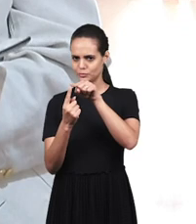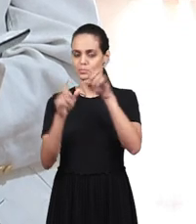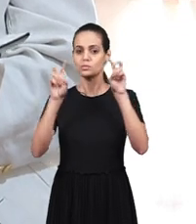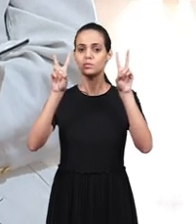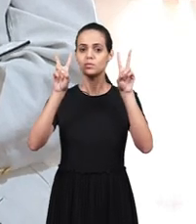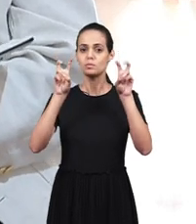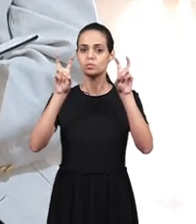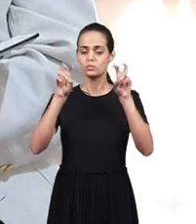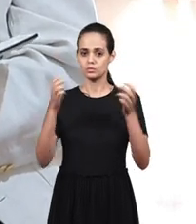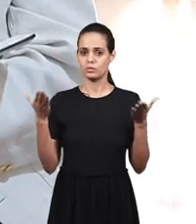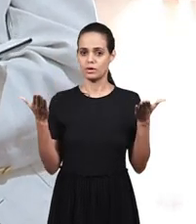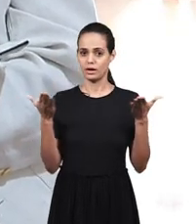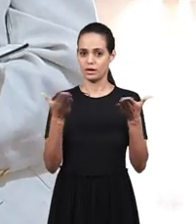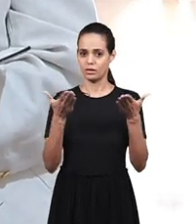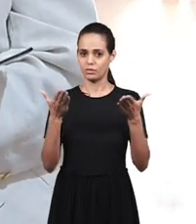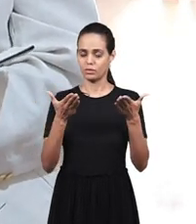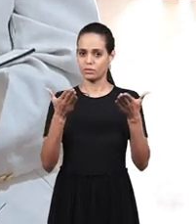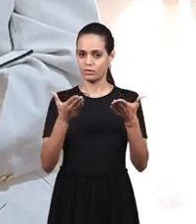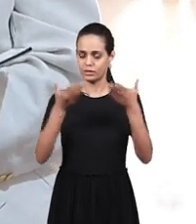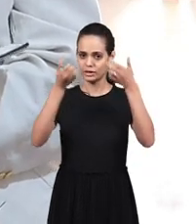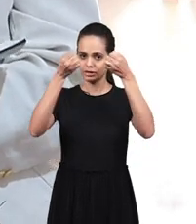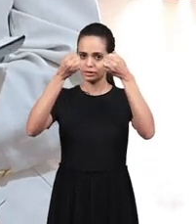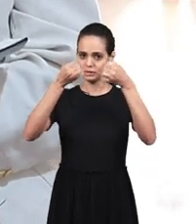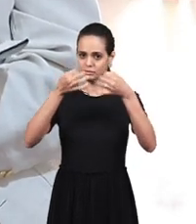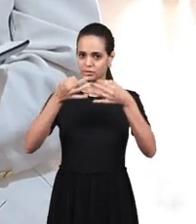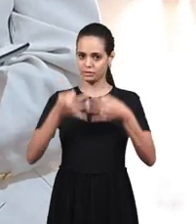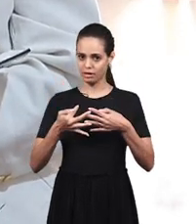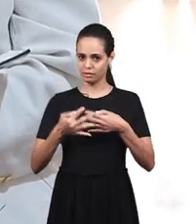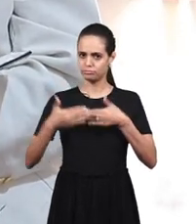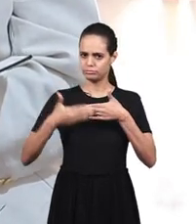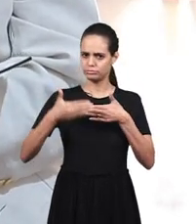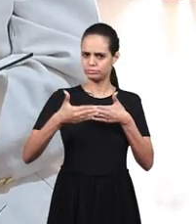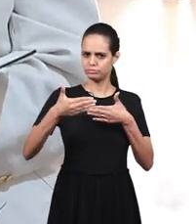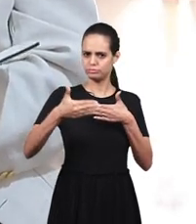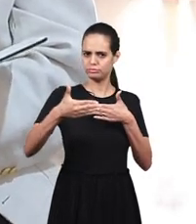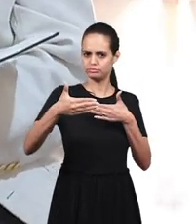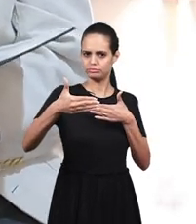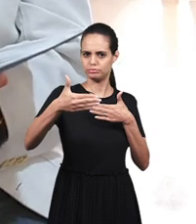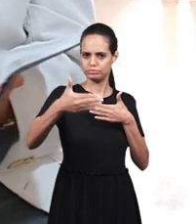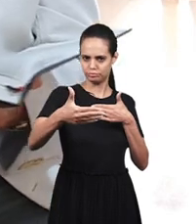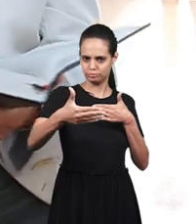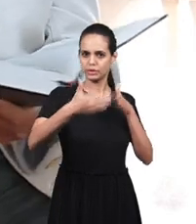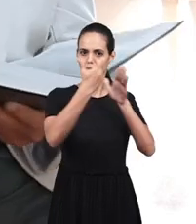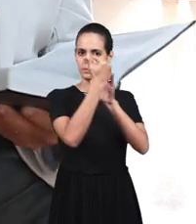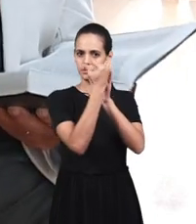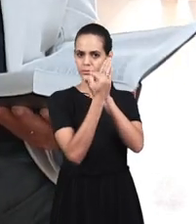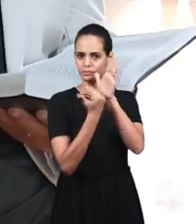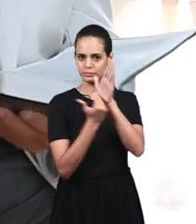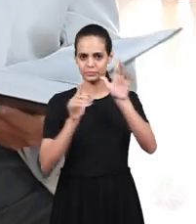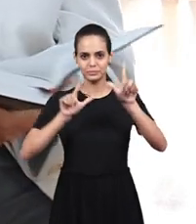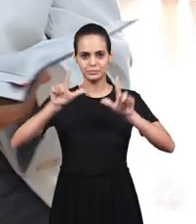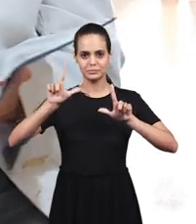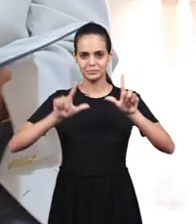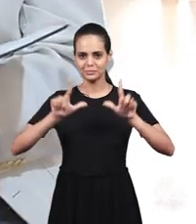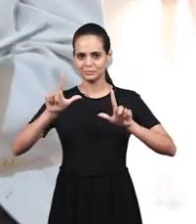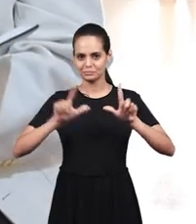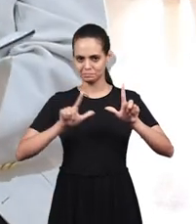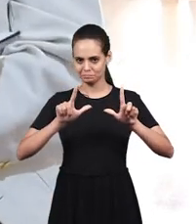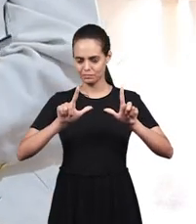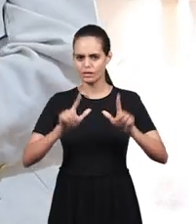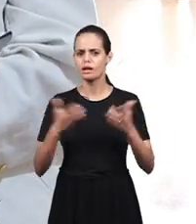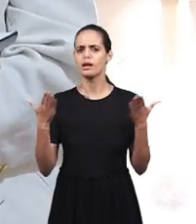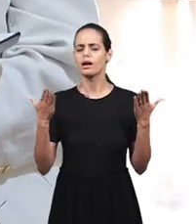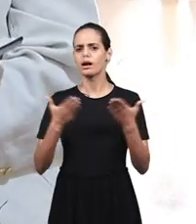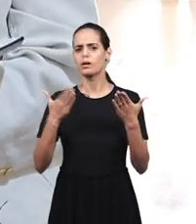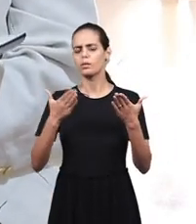этой темы, которую мы рассмотрим в ближайшие дни на этой программе.